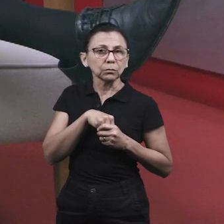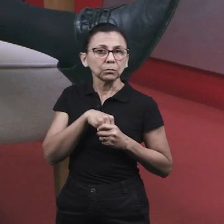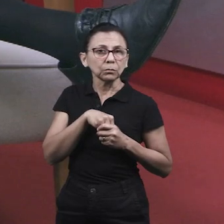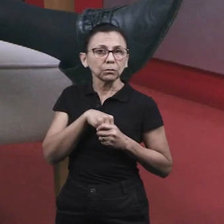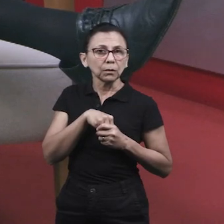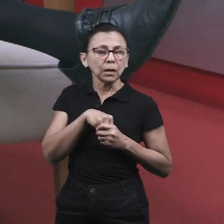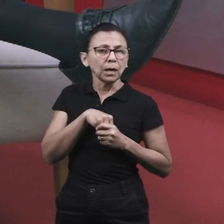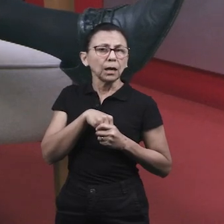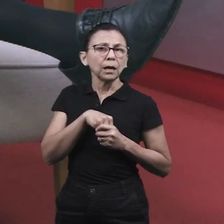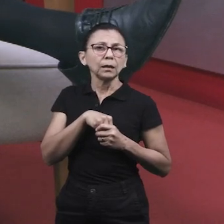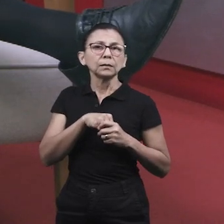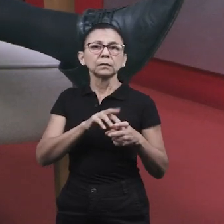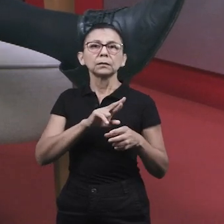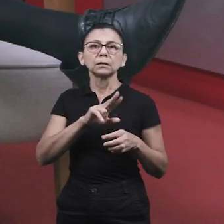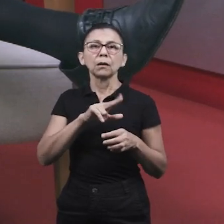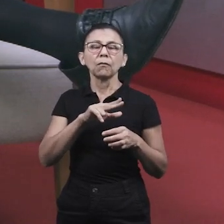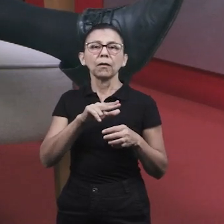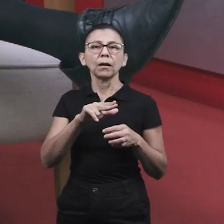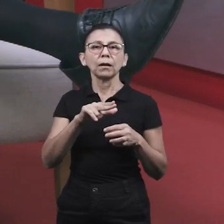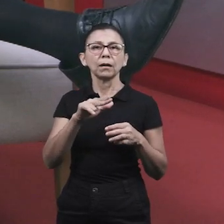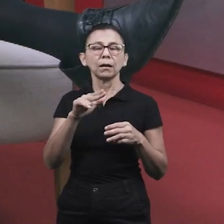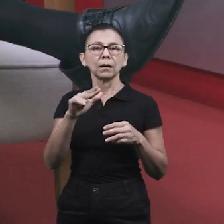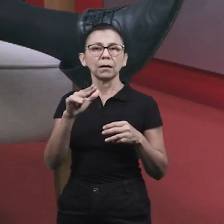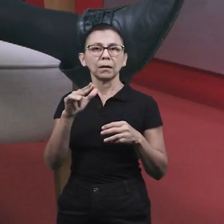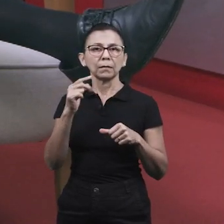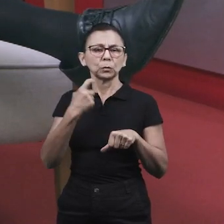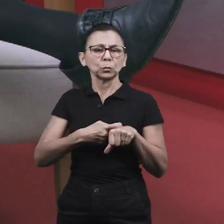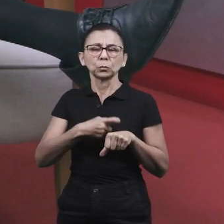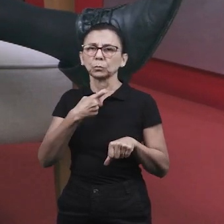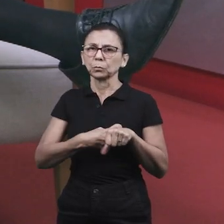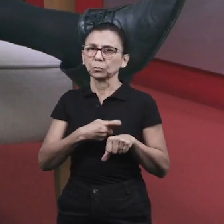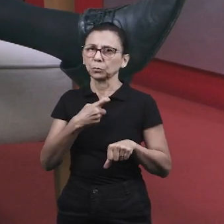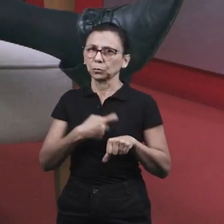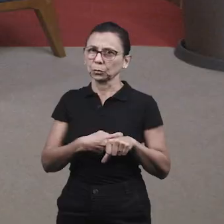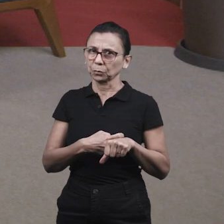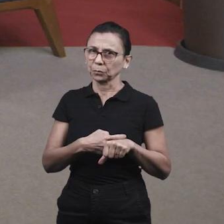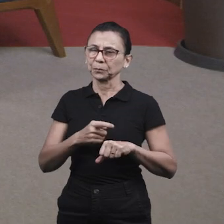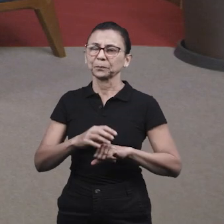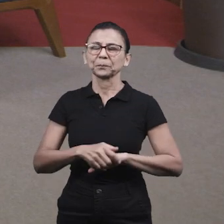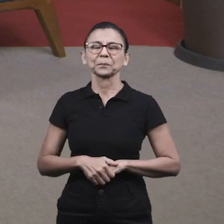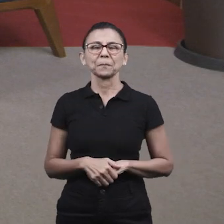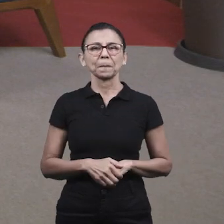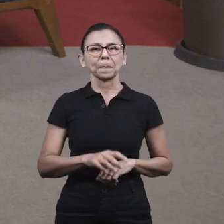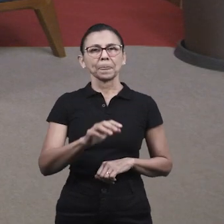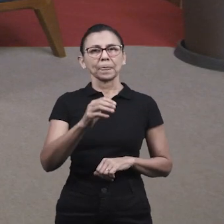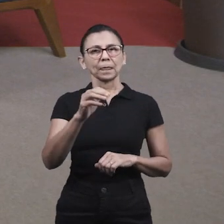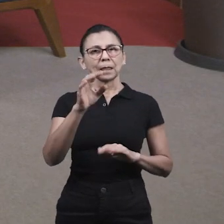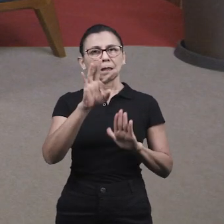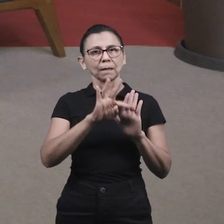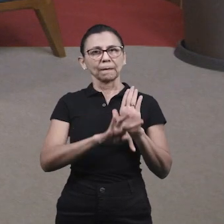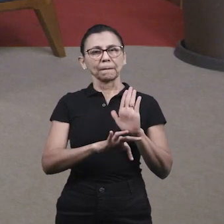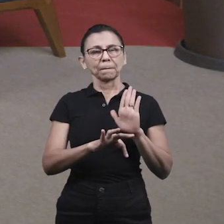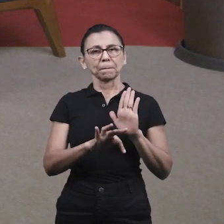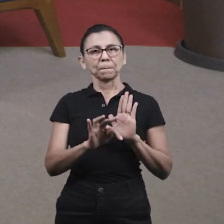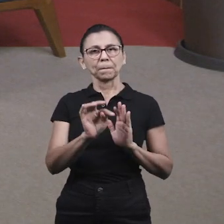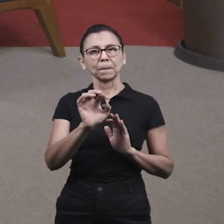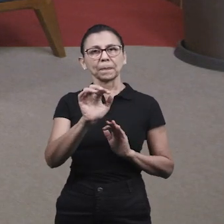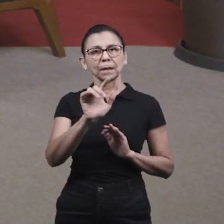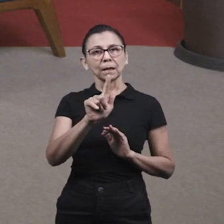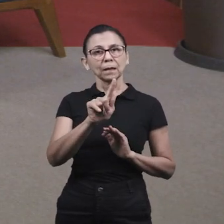la parole, elle est malléable, n'est pas rigide. Cela nous appelle le texte aux